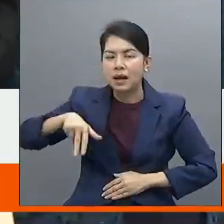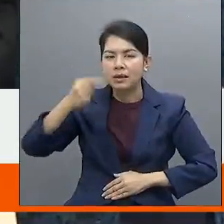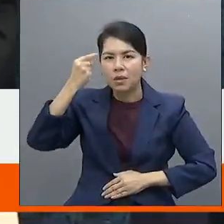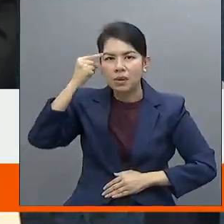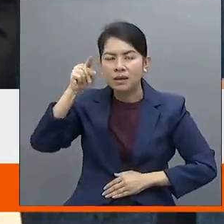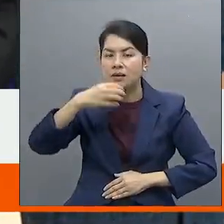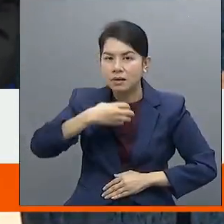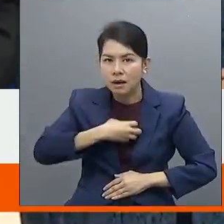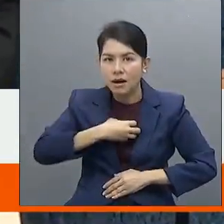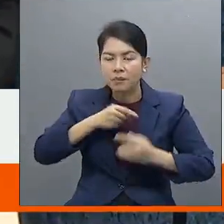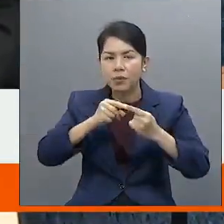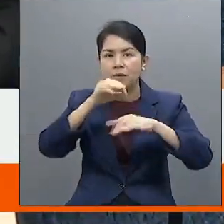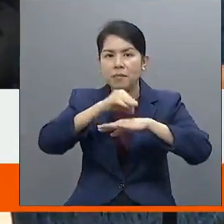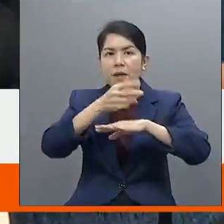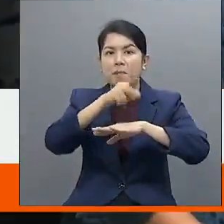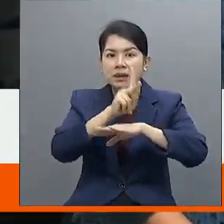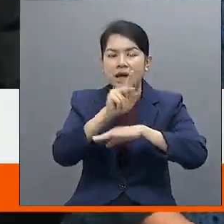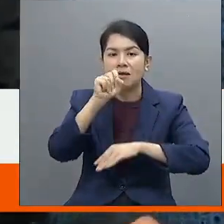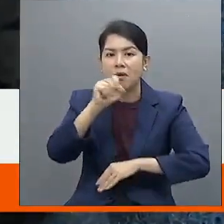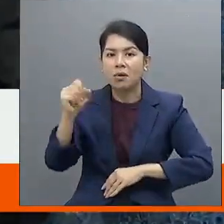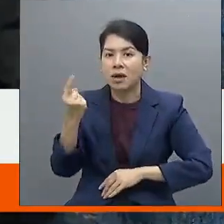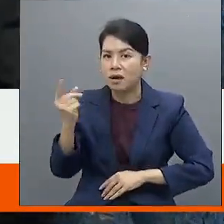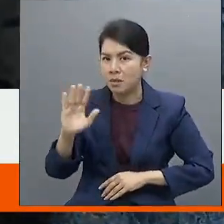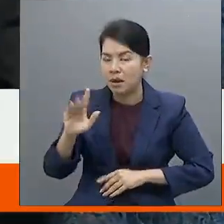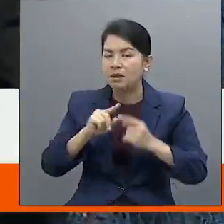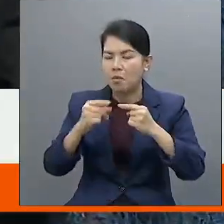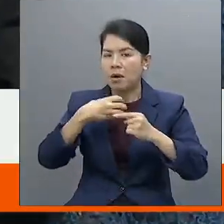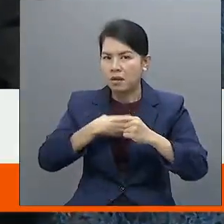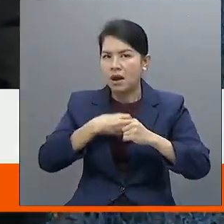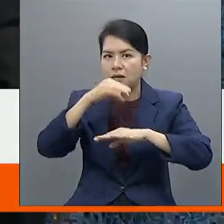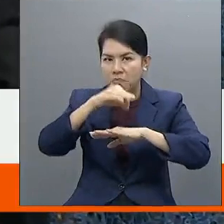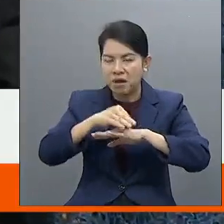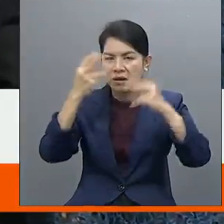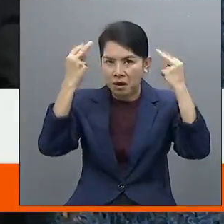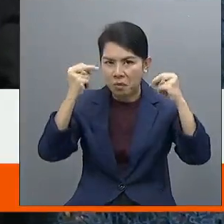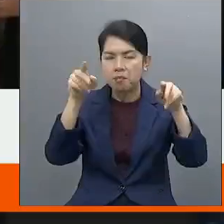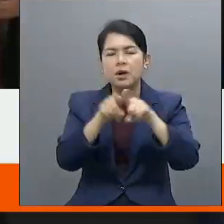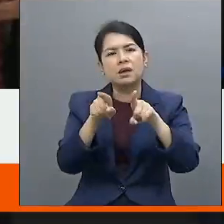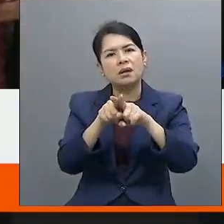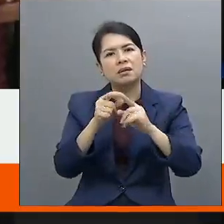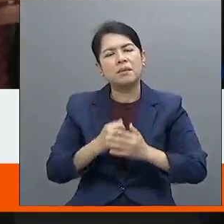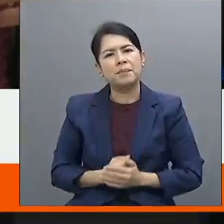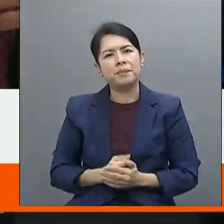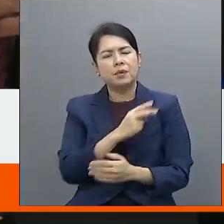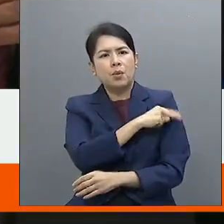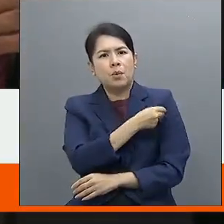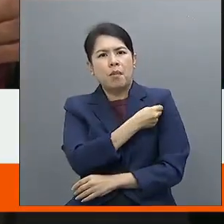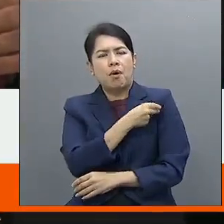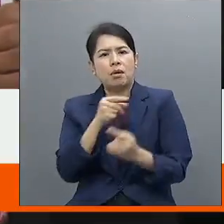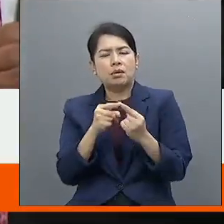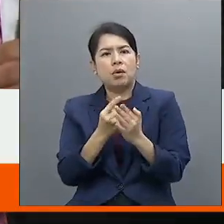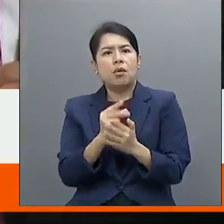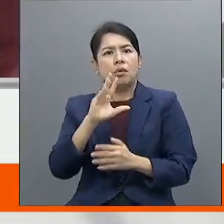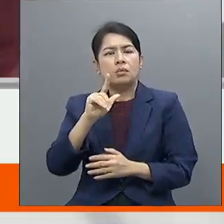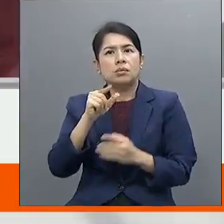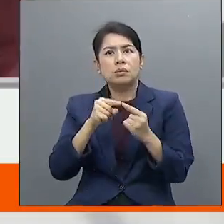ายกรัฐมนตรีด้วย แต่คุณหมอชลน่านก็บอกอีกนะคะว่าถ้าเพื่อไทยทำแบบนั้นจริงๆการเมืองหลังจากนี้ของเพื่อไทย